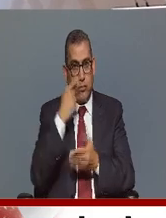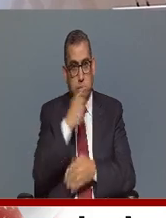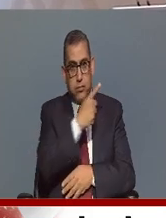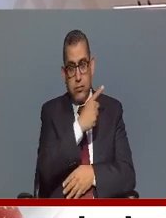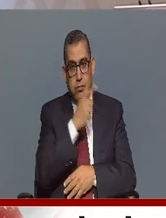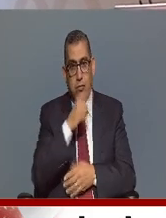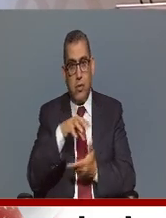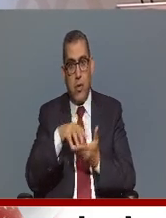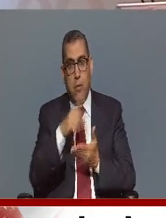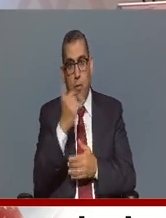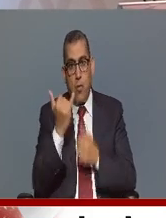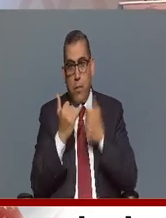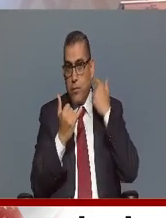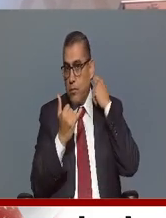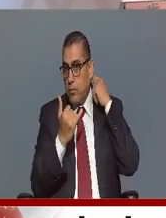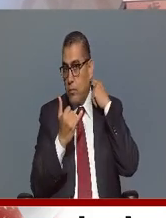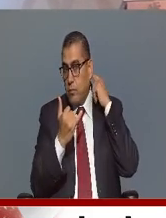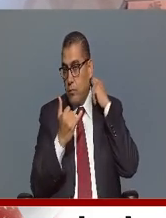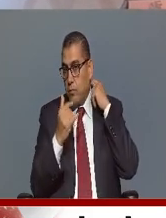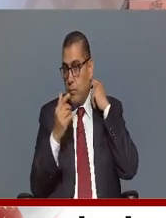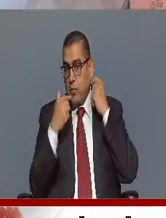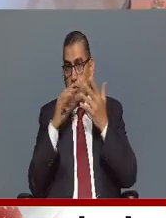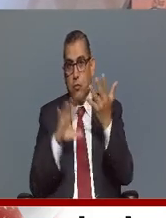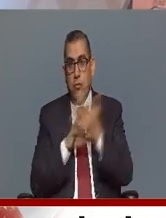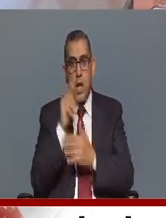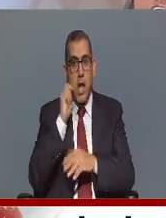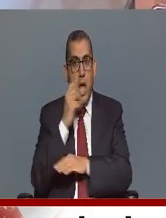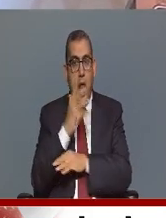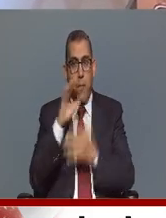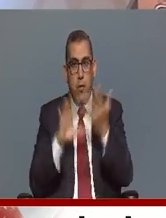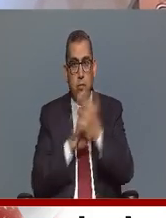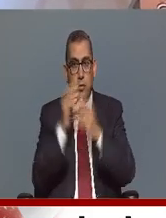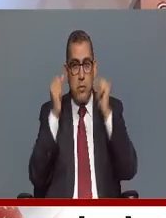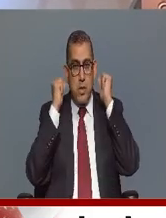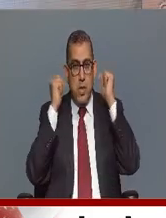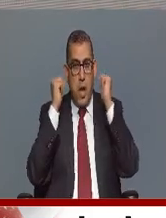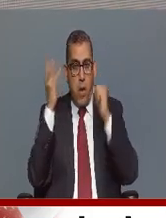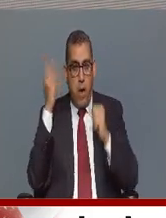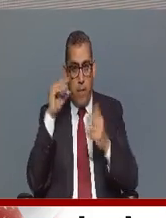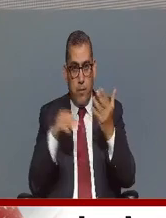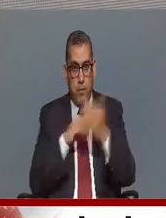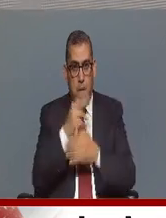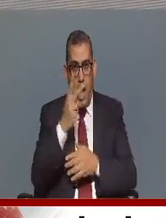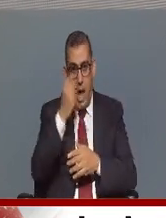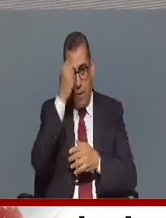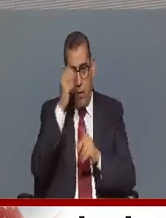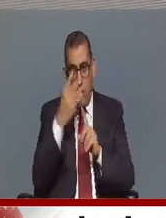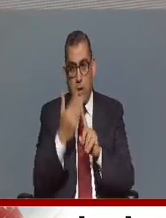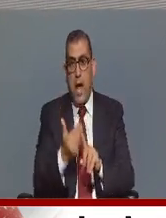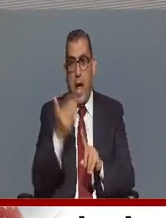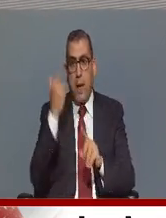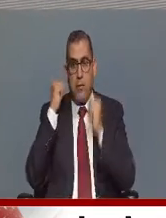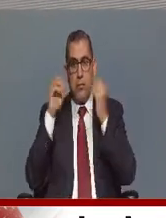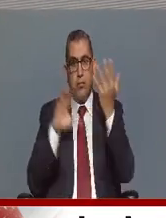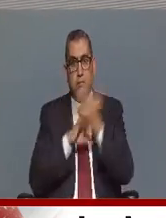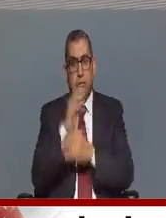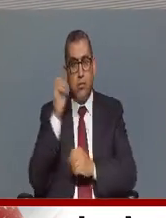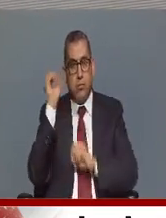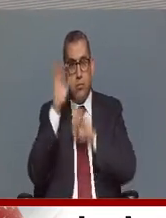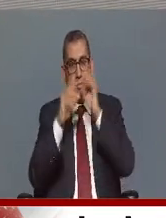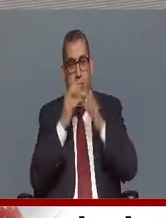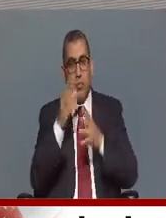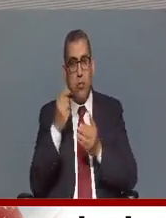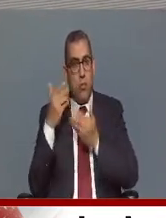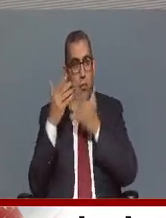جدا، اتدمر في الأحداث الإرهابية اللي تمت في فترة ما قبل 2014، وتم تطويره